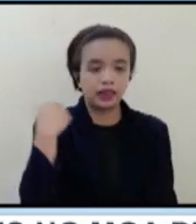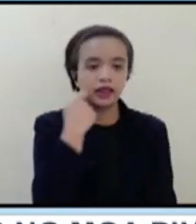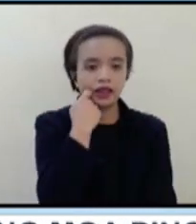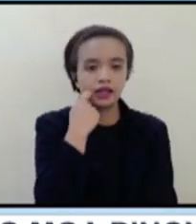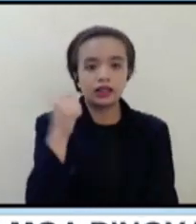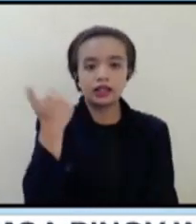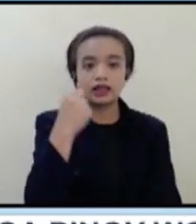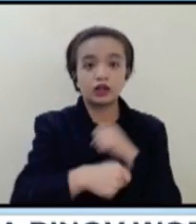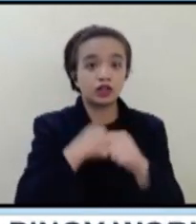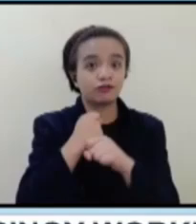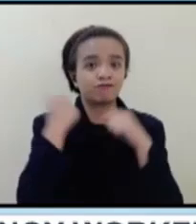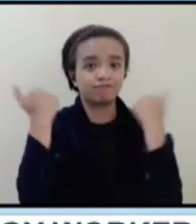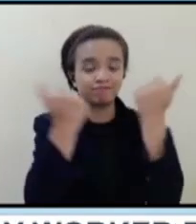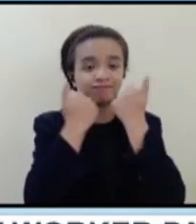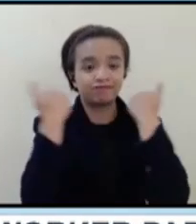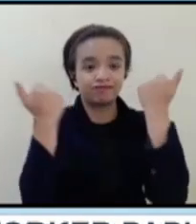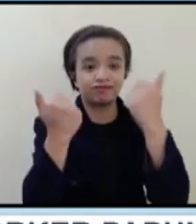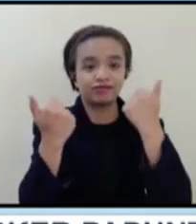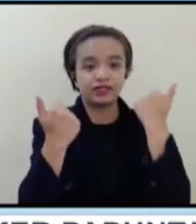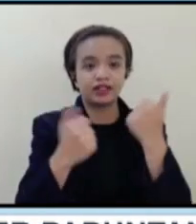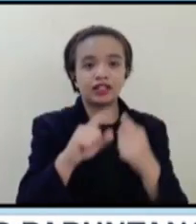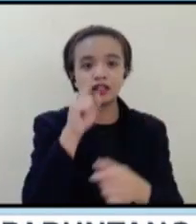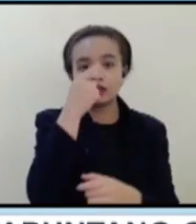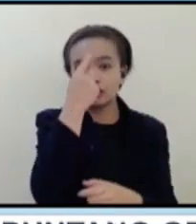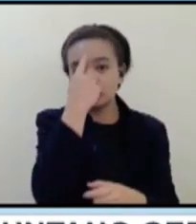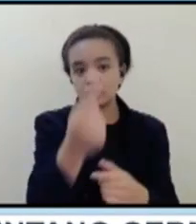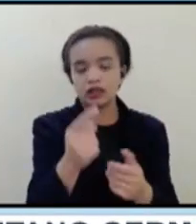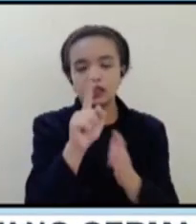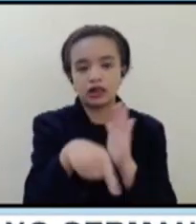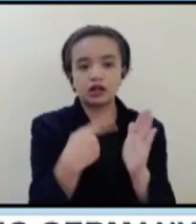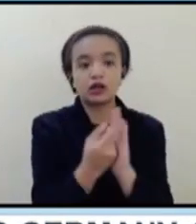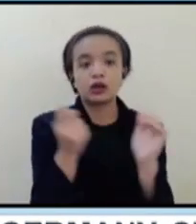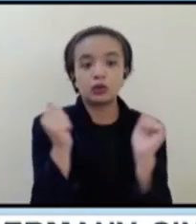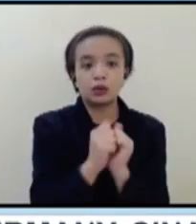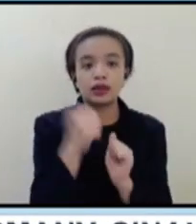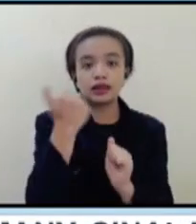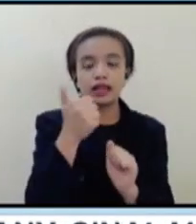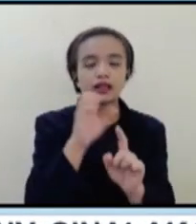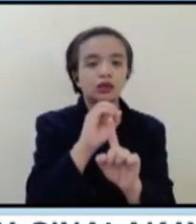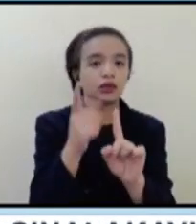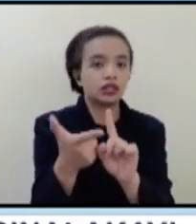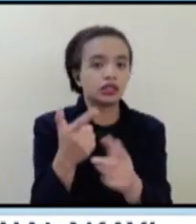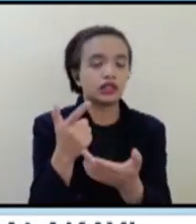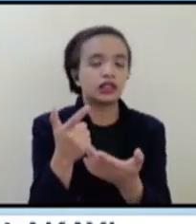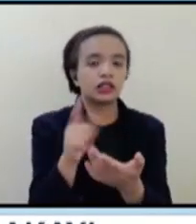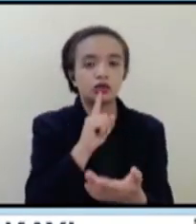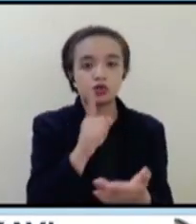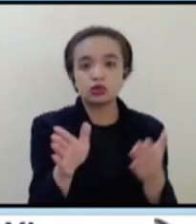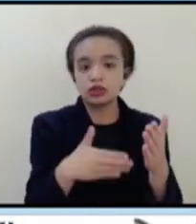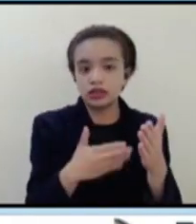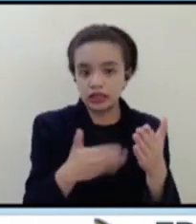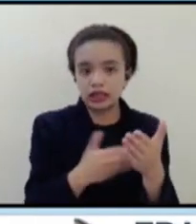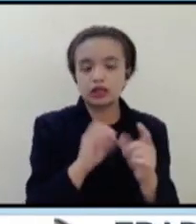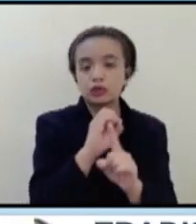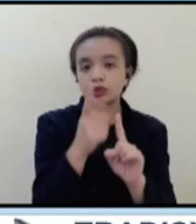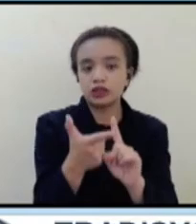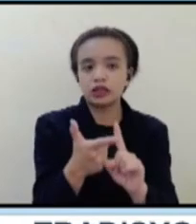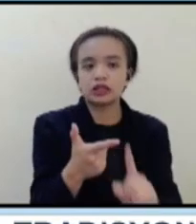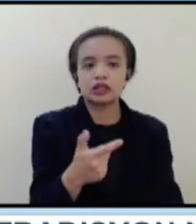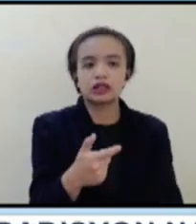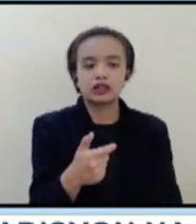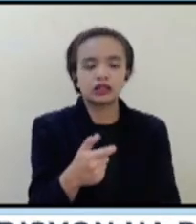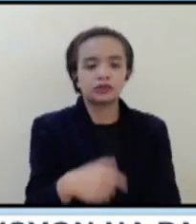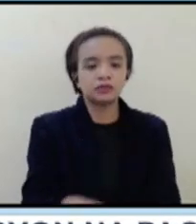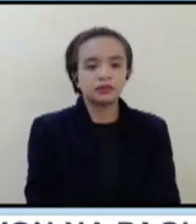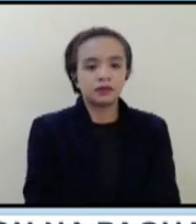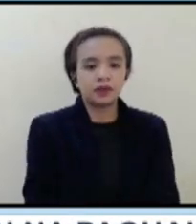edition ng In the Lonely Hour kasama ang 10 original track ng album at ang original track na Little Sailor. Looking